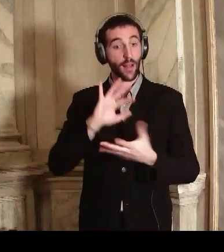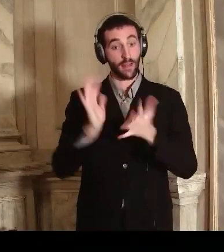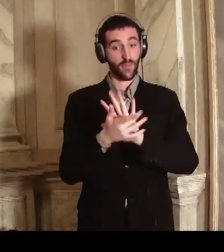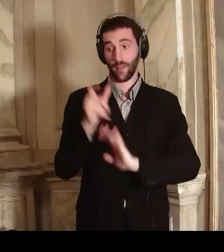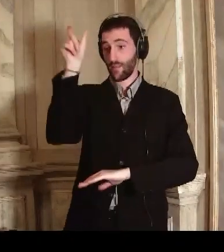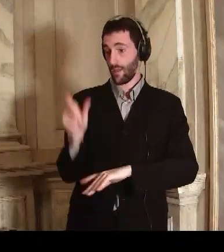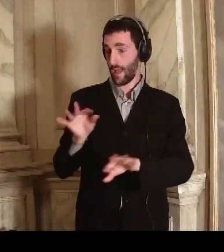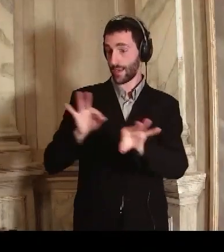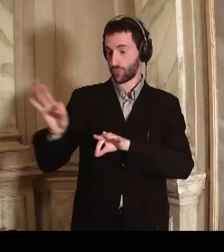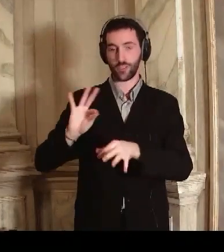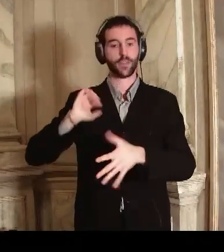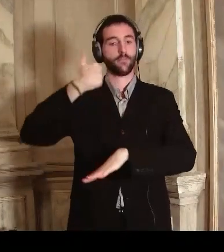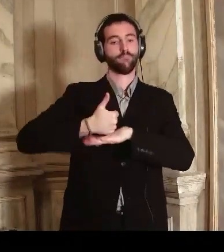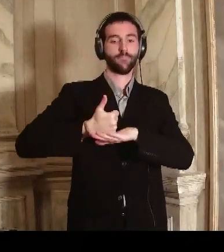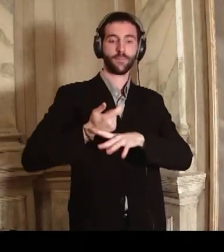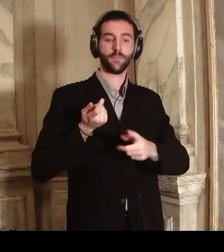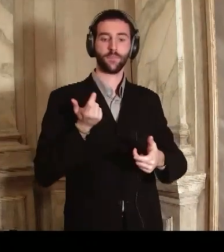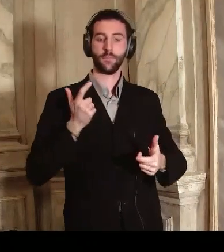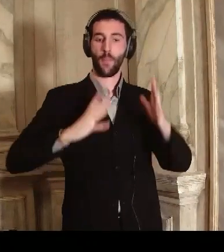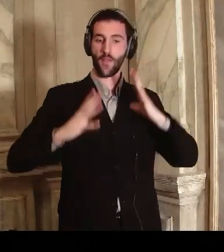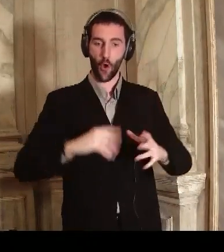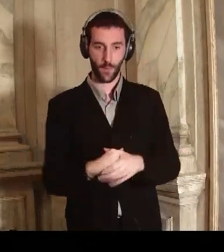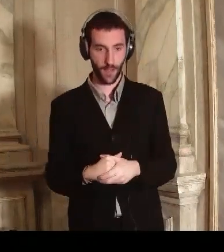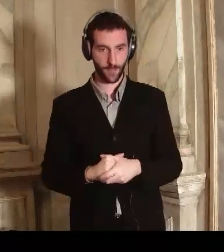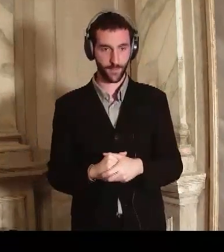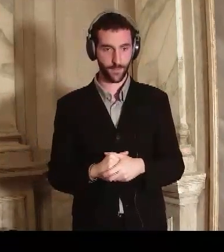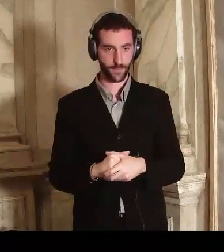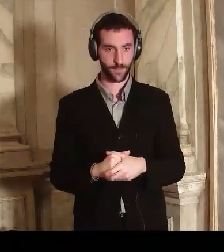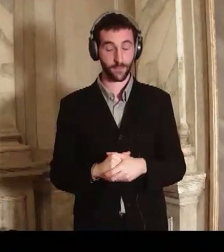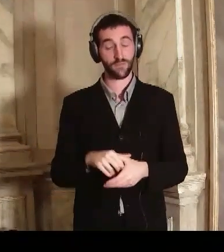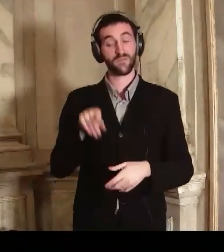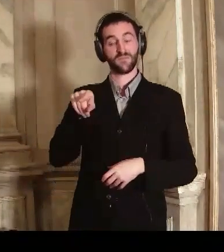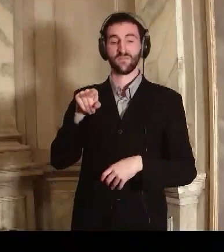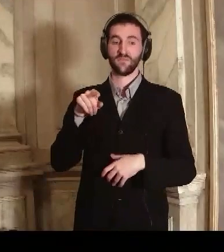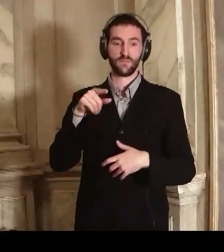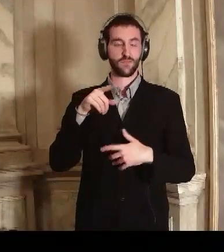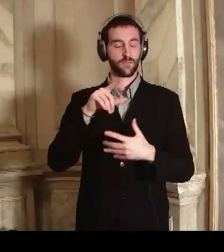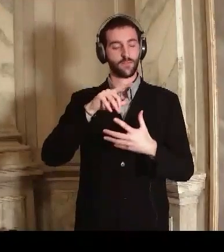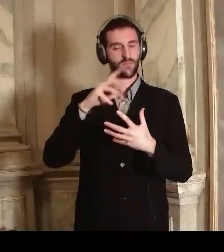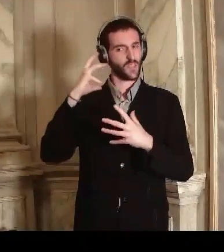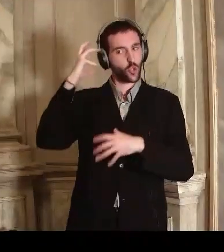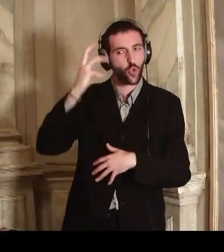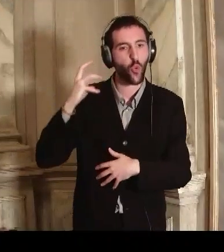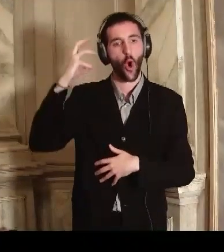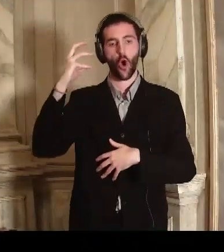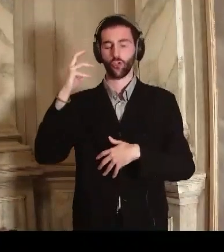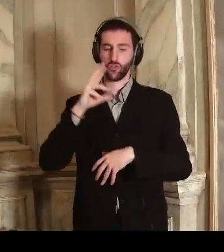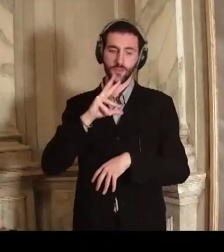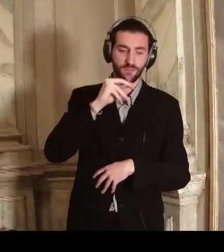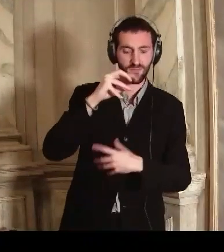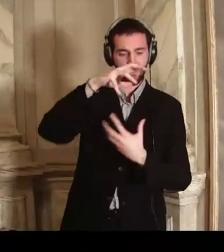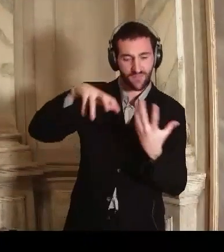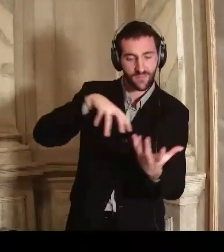stesso. Lo spettatore lasciato nel limbo di un mélange, di una congerie di fonti sonore, voci